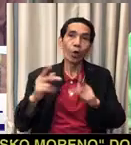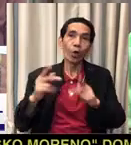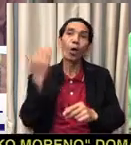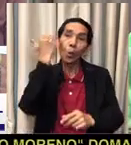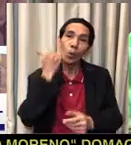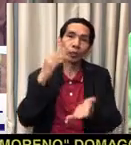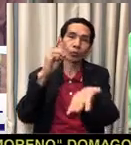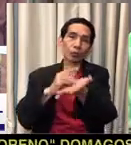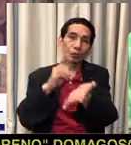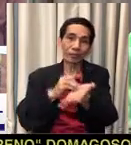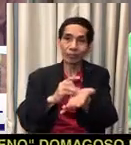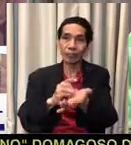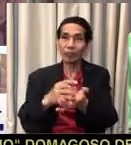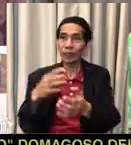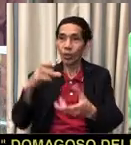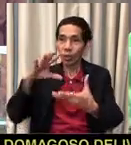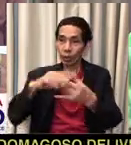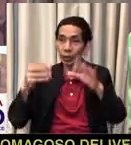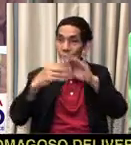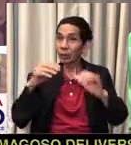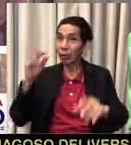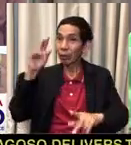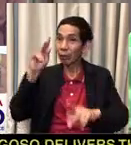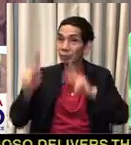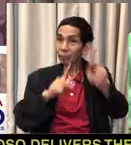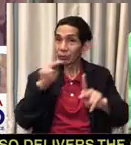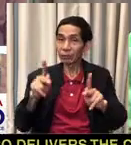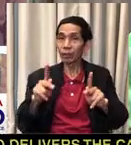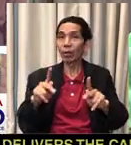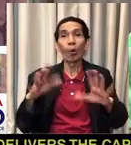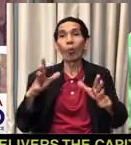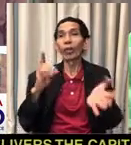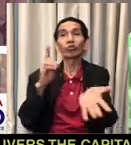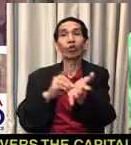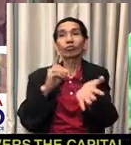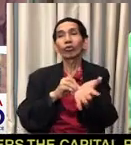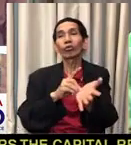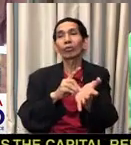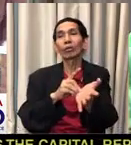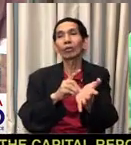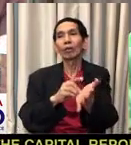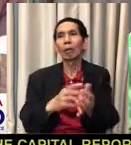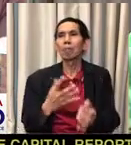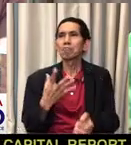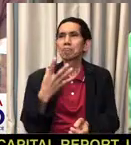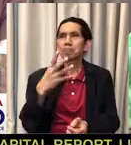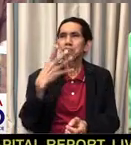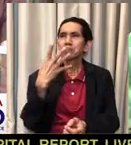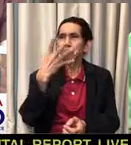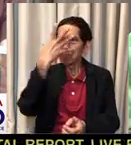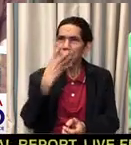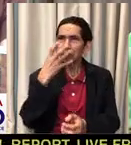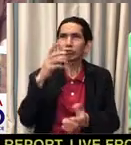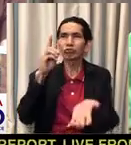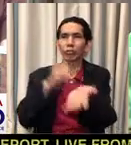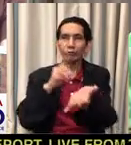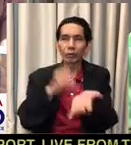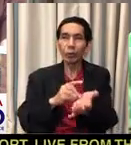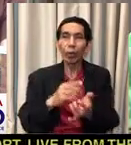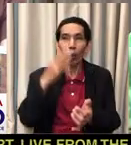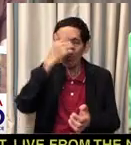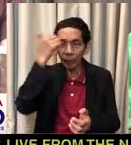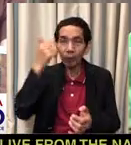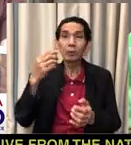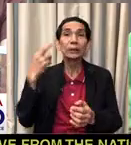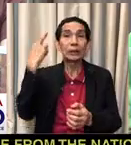ang doktor. Di ba yan ang mga kwento ng mga kababayan natin, Merap? Wala yung doktor. Masungit ang doktor. Masungit yung doktor. Kasi may